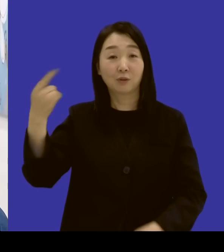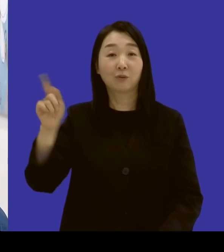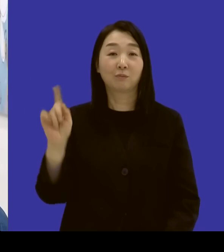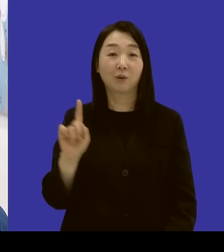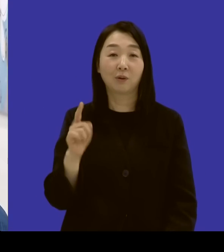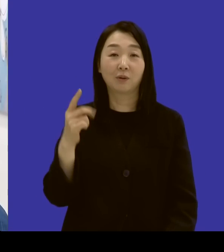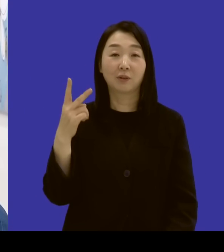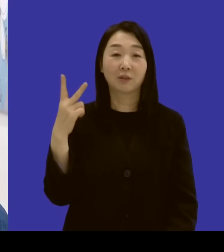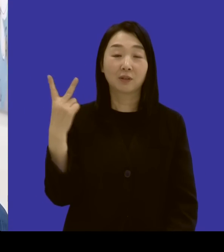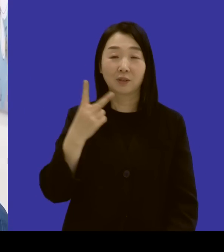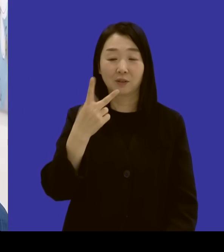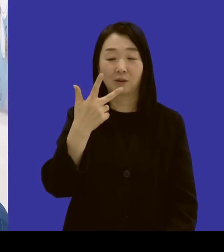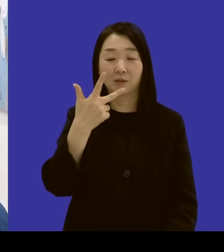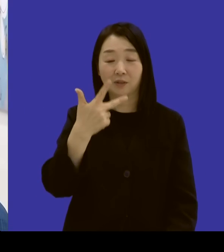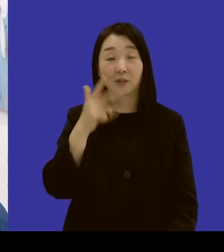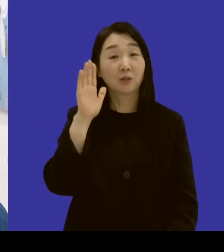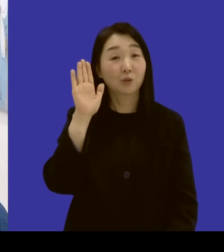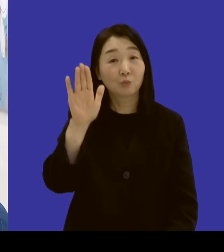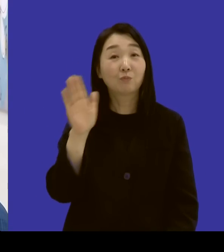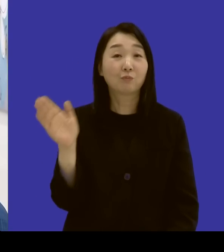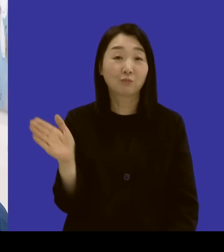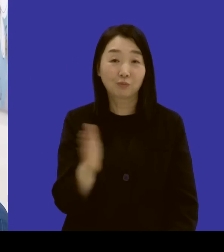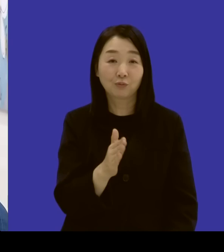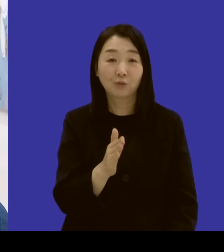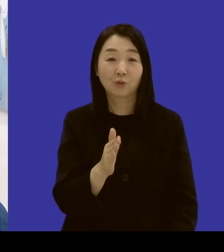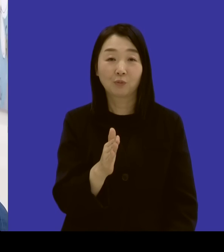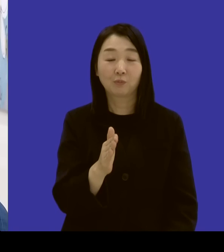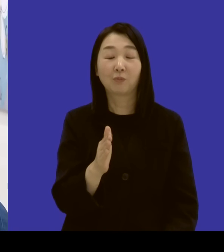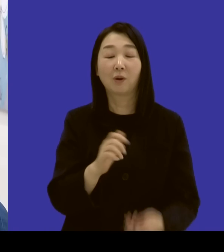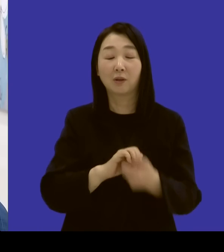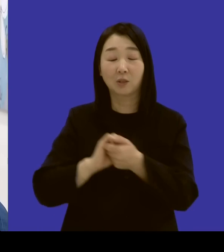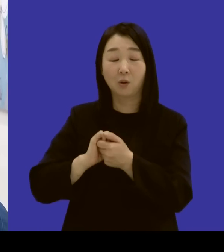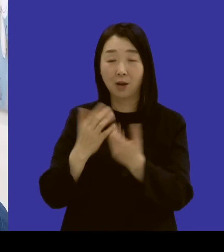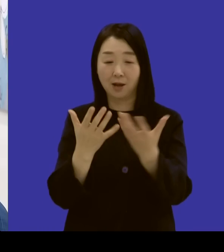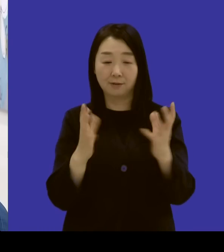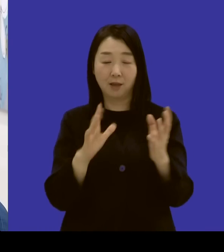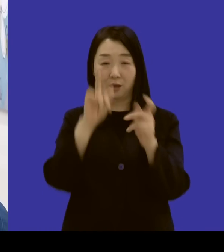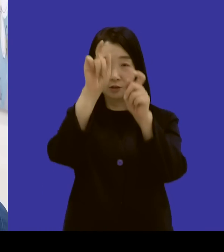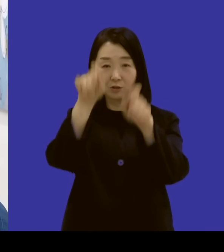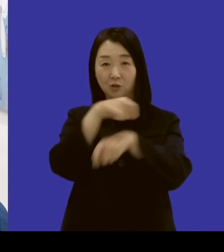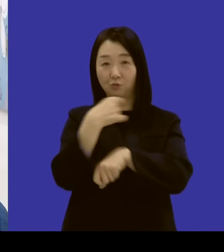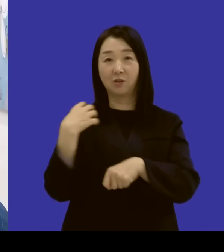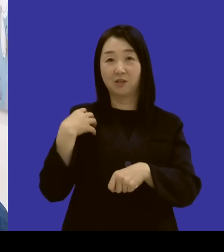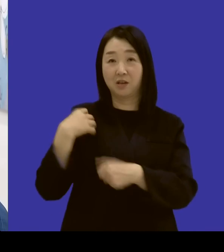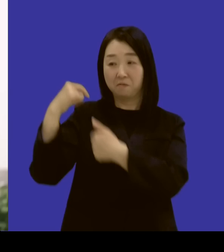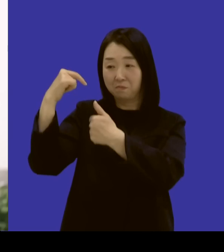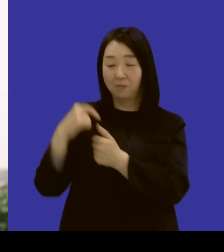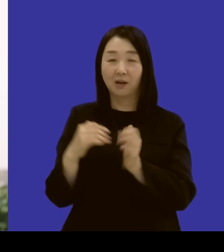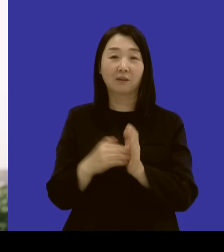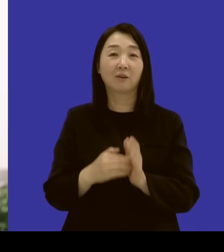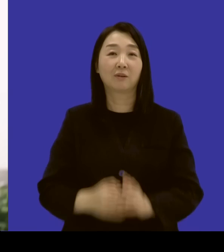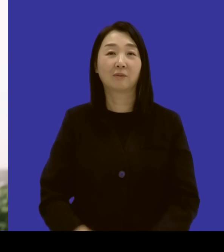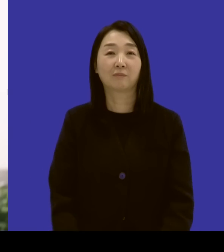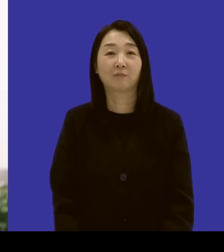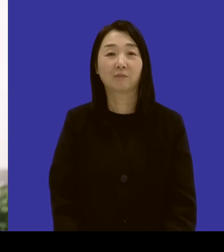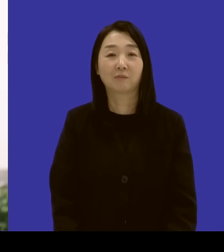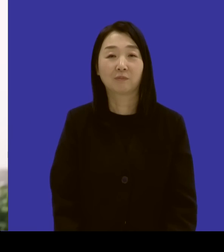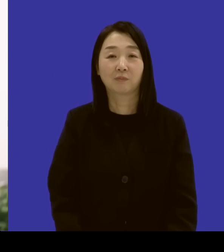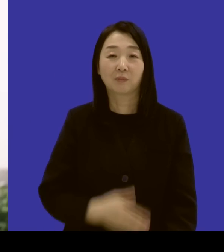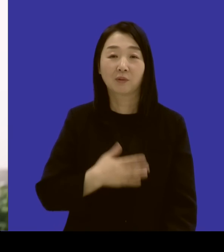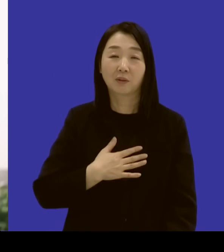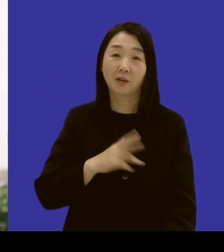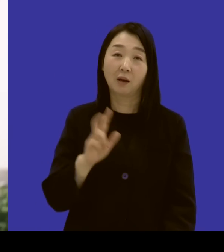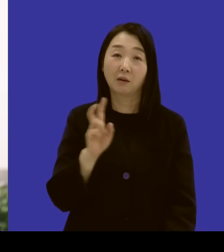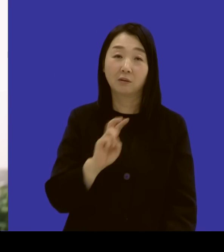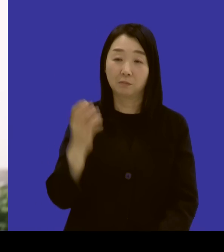이후부터 2007년 이후부터 이제 지휘 성가대 지휘를 하라 그러면서 제가